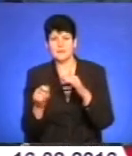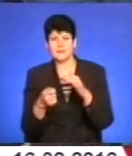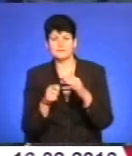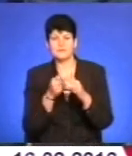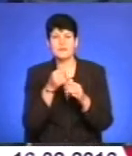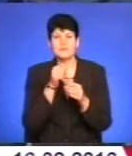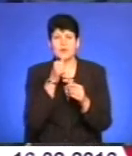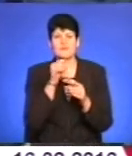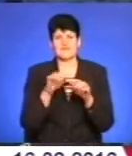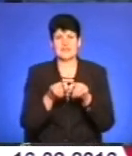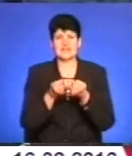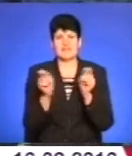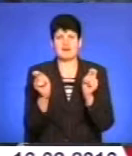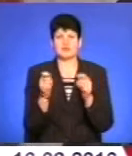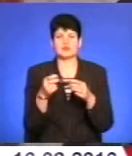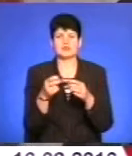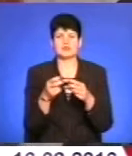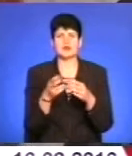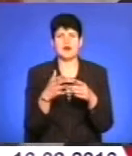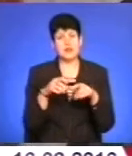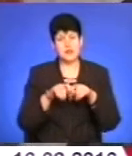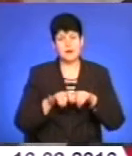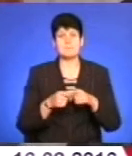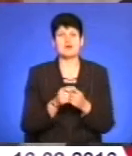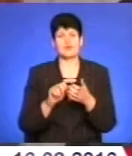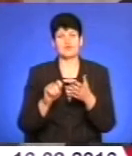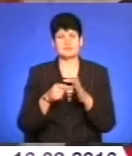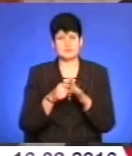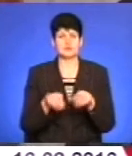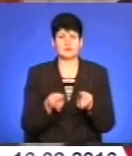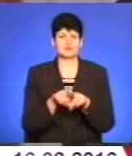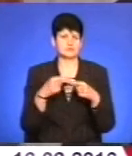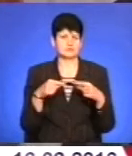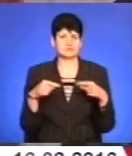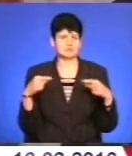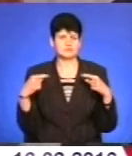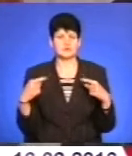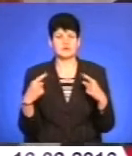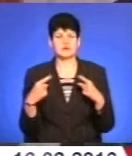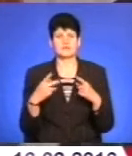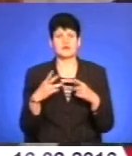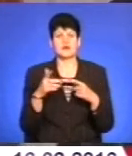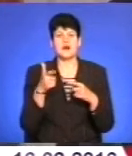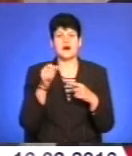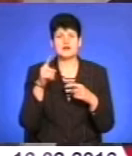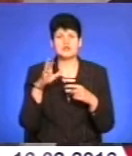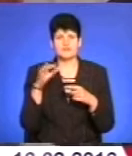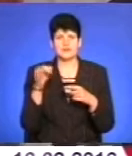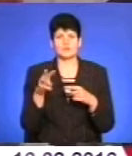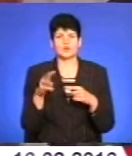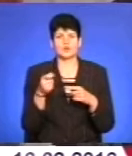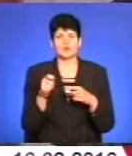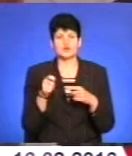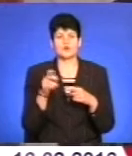способом відкривають замок. Зазвичай розламують замки різними способами, це як розвідним, газовим ключом